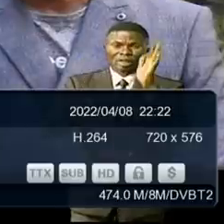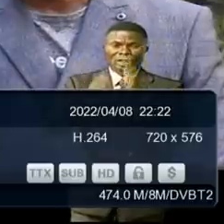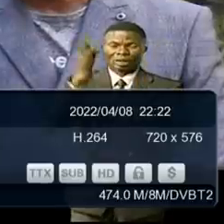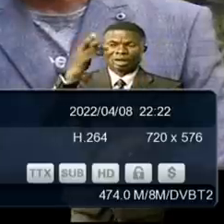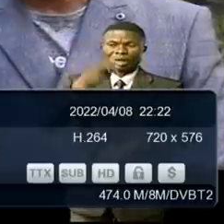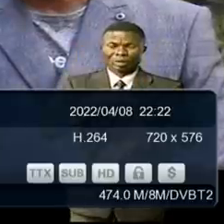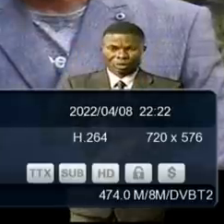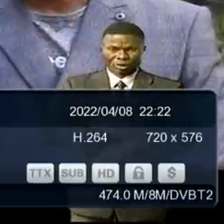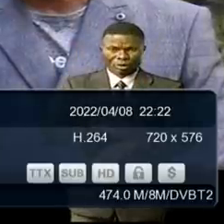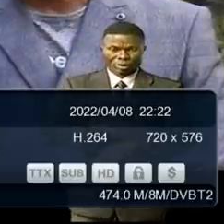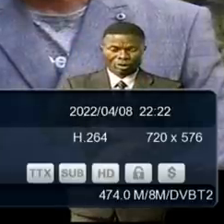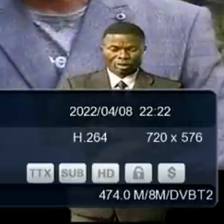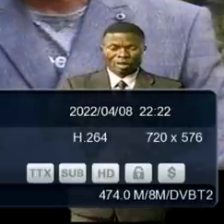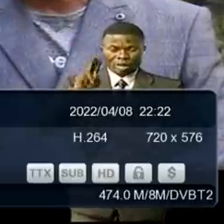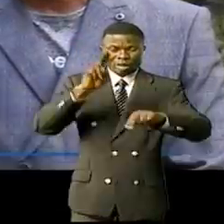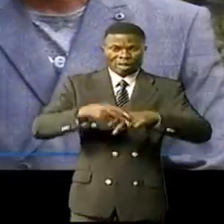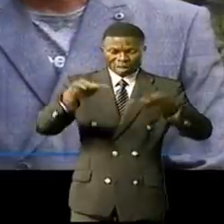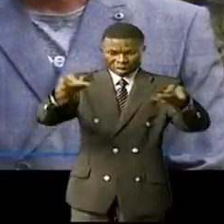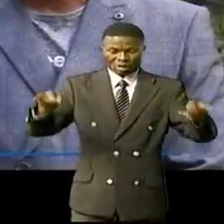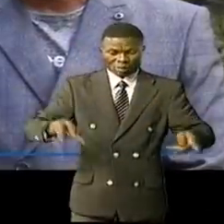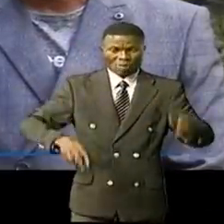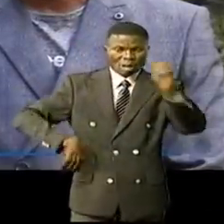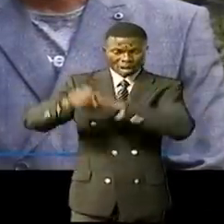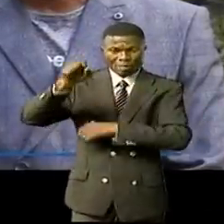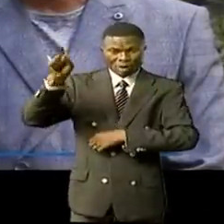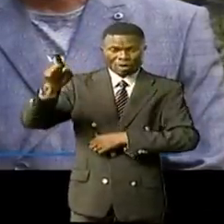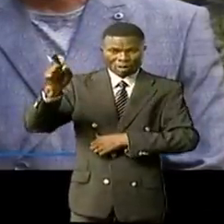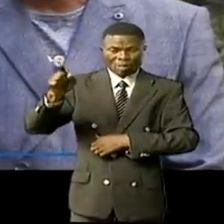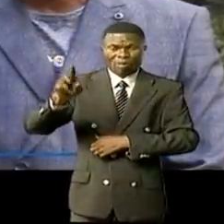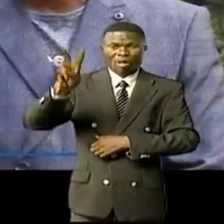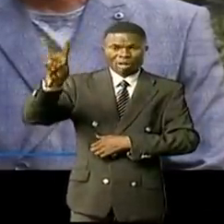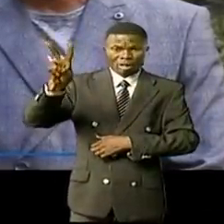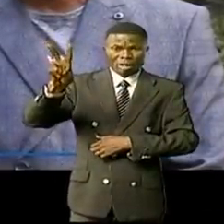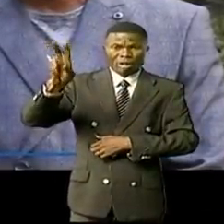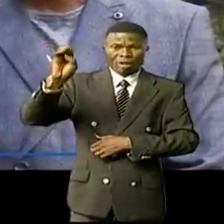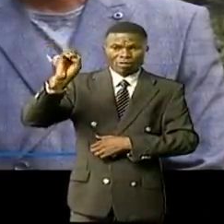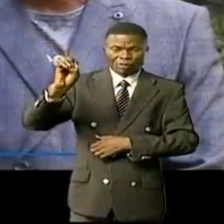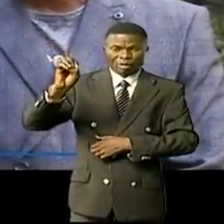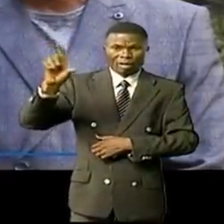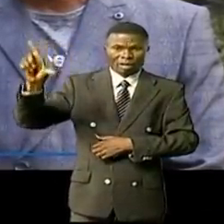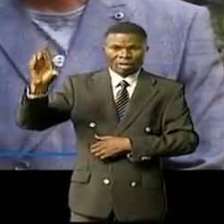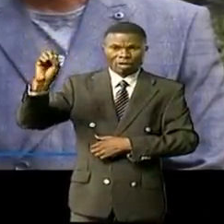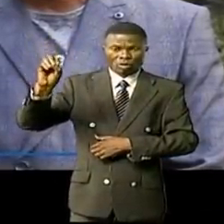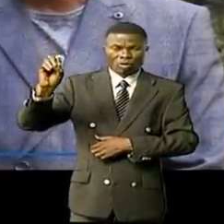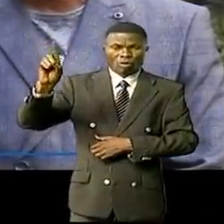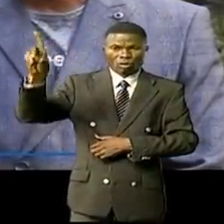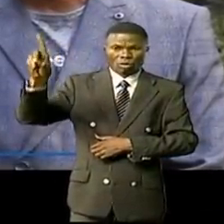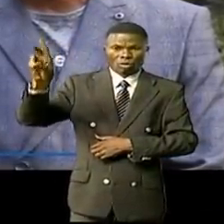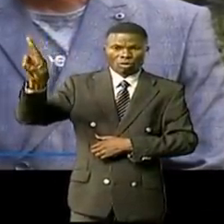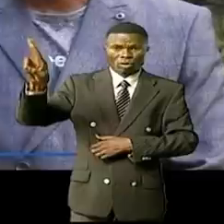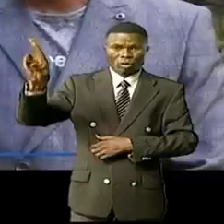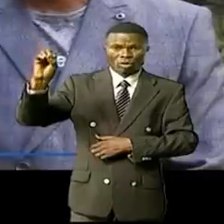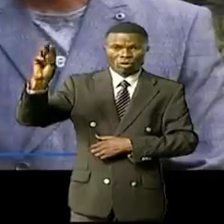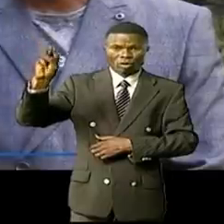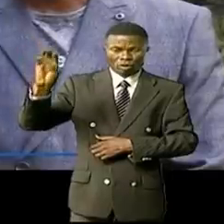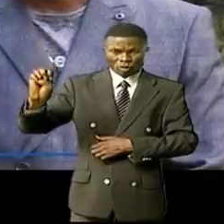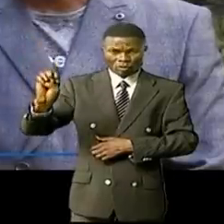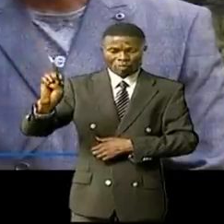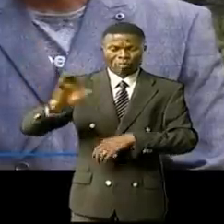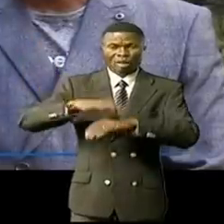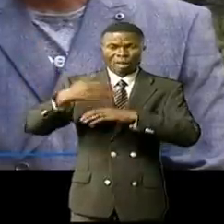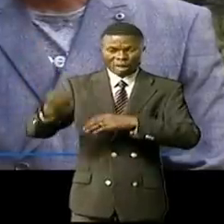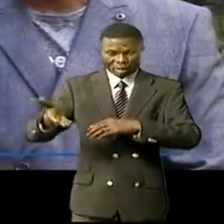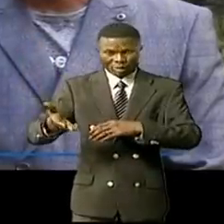nous sommes sur l'esplanade de ce stade municipal, Vélodrome de Kintambo, après quoi nous